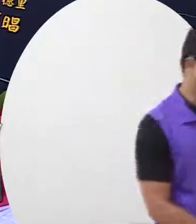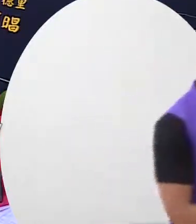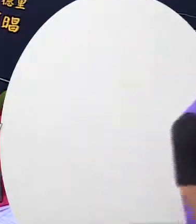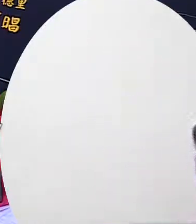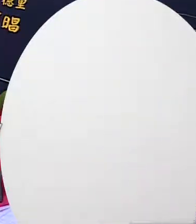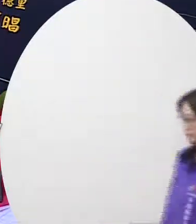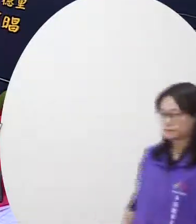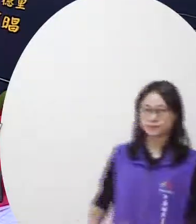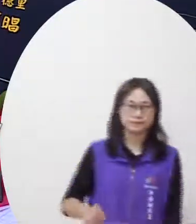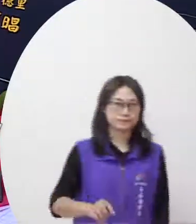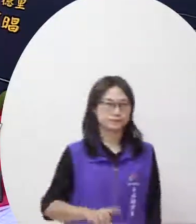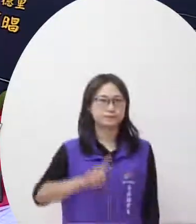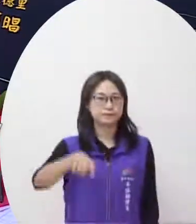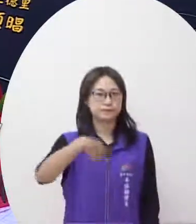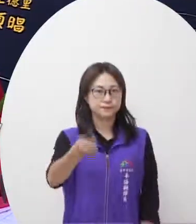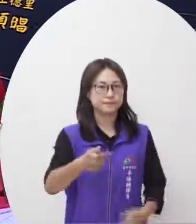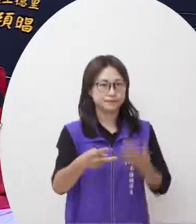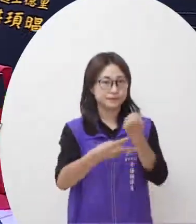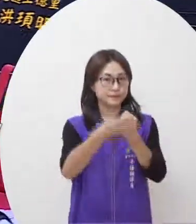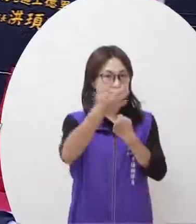财里长，哎，